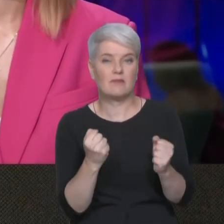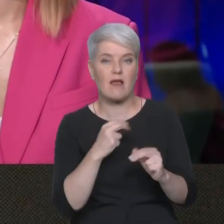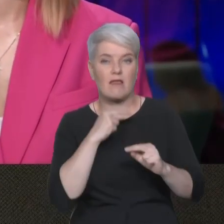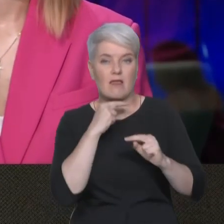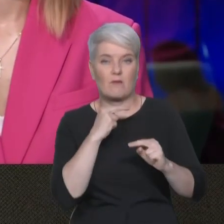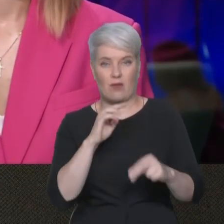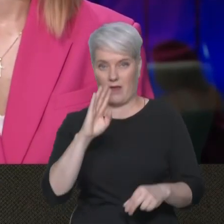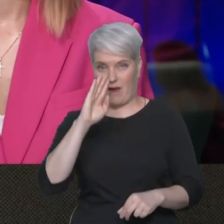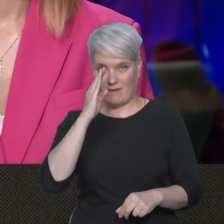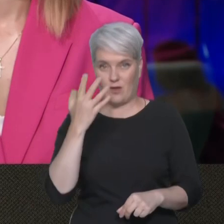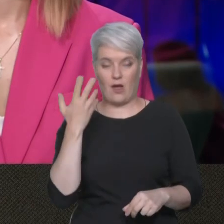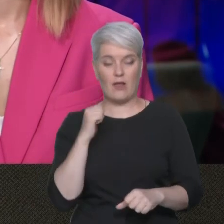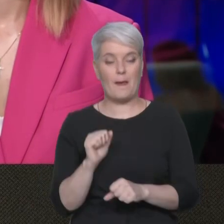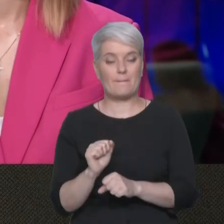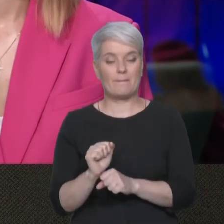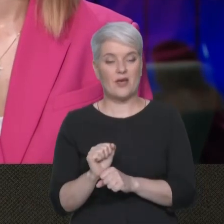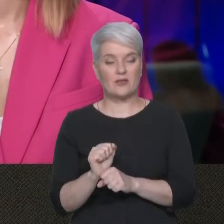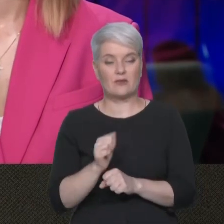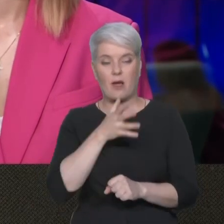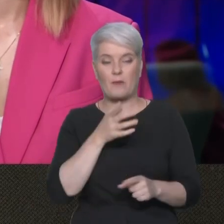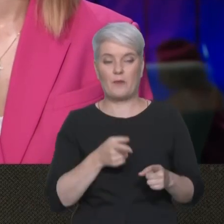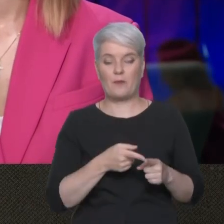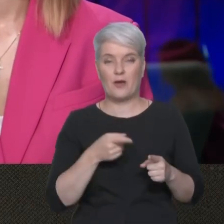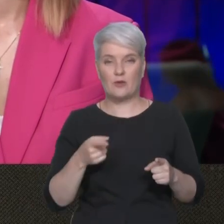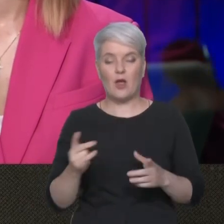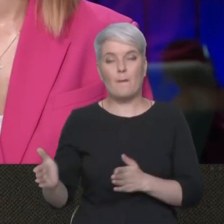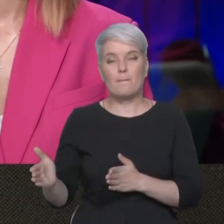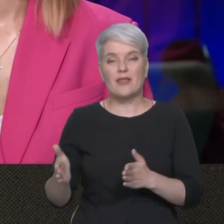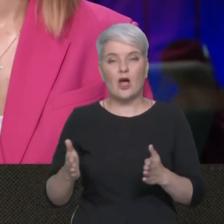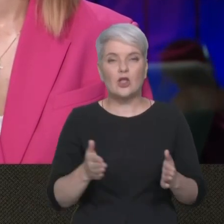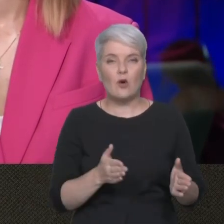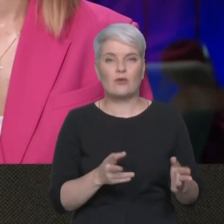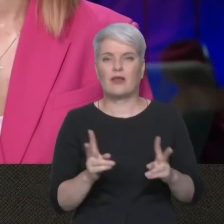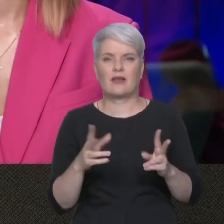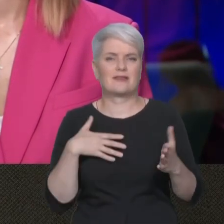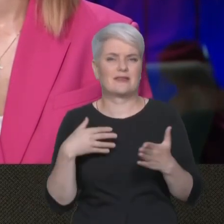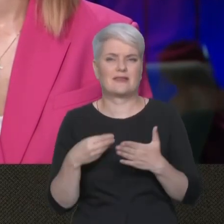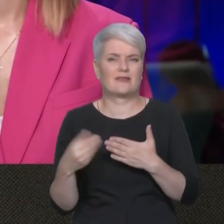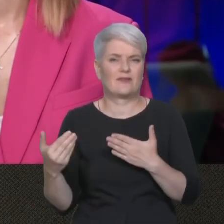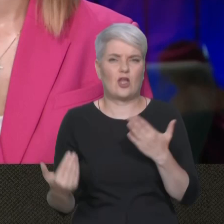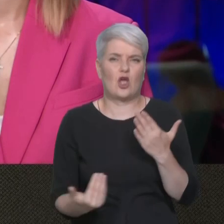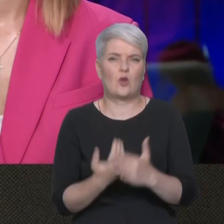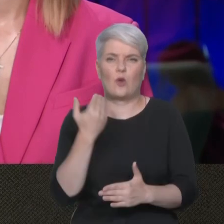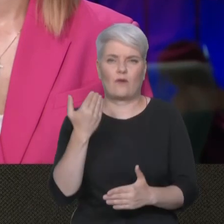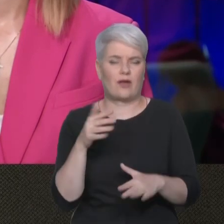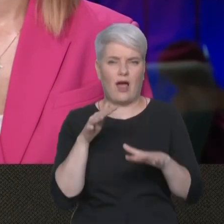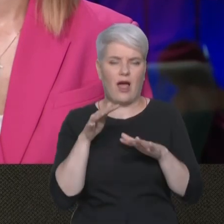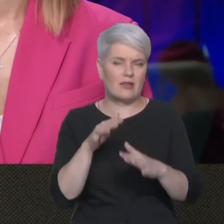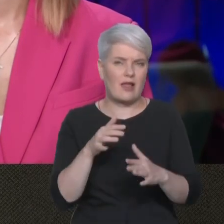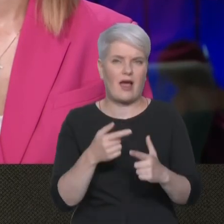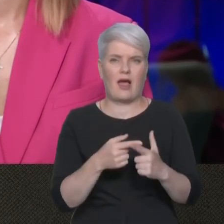ворог, беручи паузу на певний період для підготовки якихось своїх нових атак